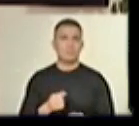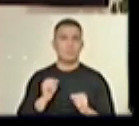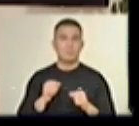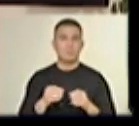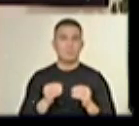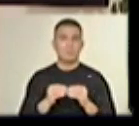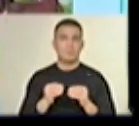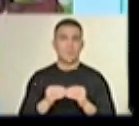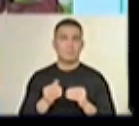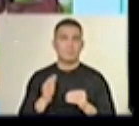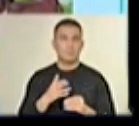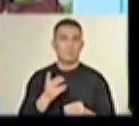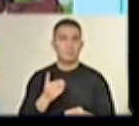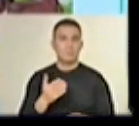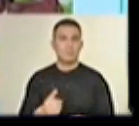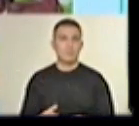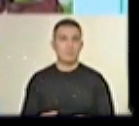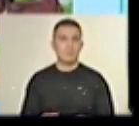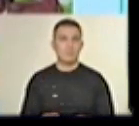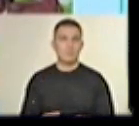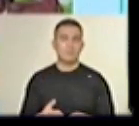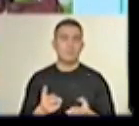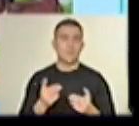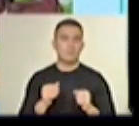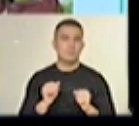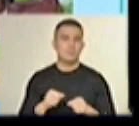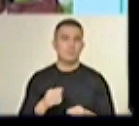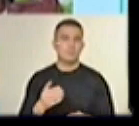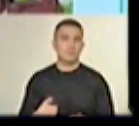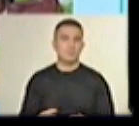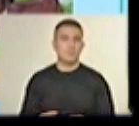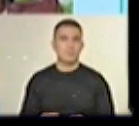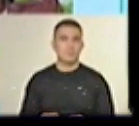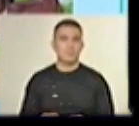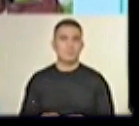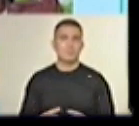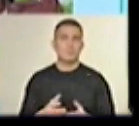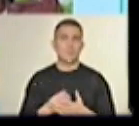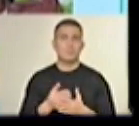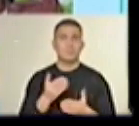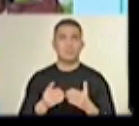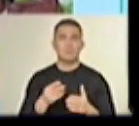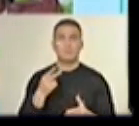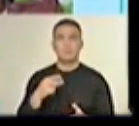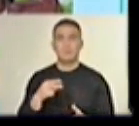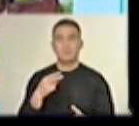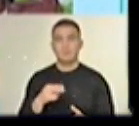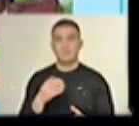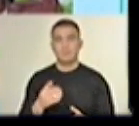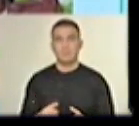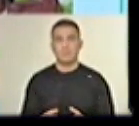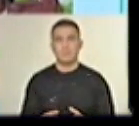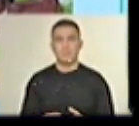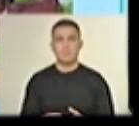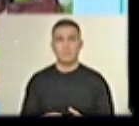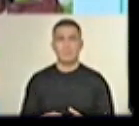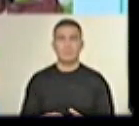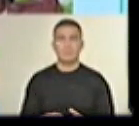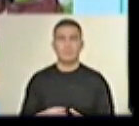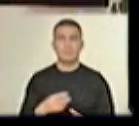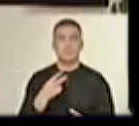может? 10, говорю, может. А ежели 20? 20, говорю, едва